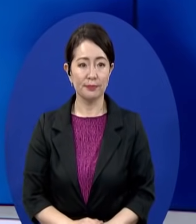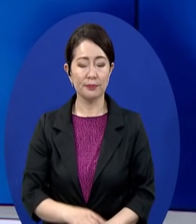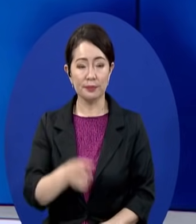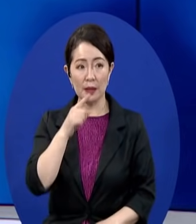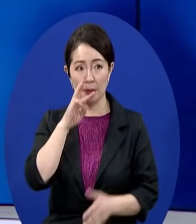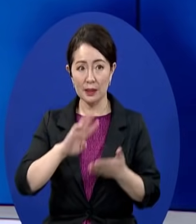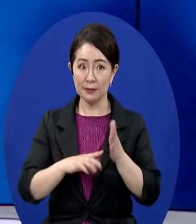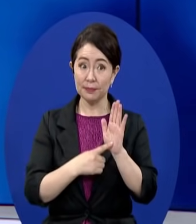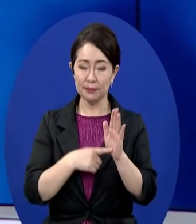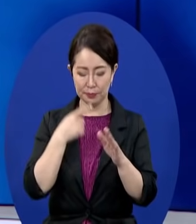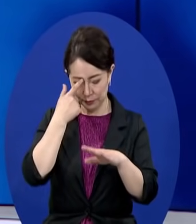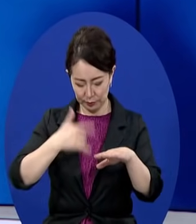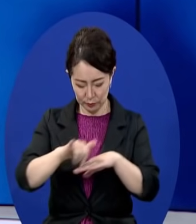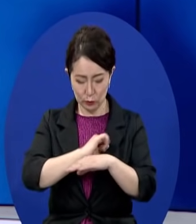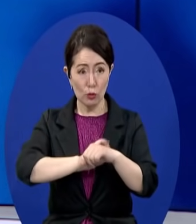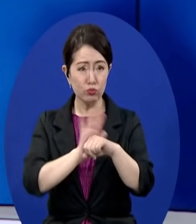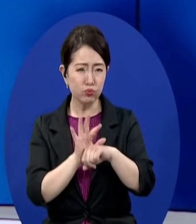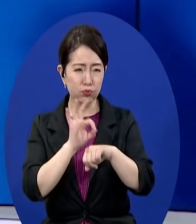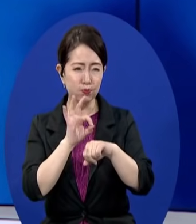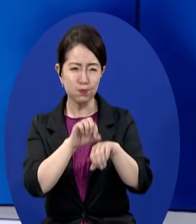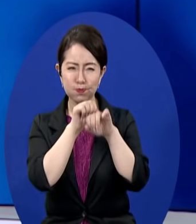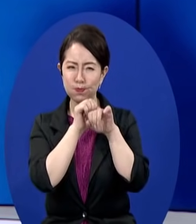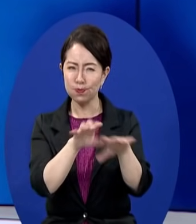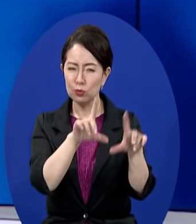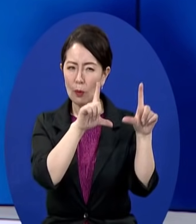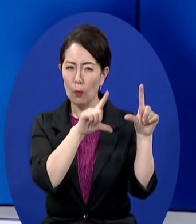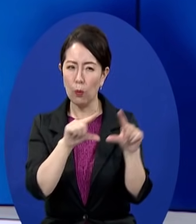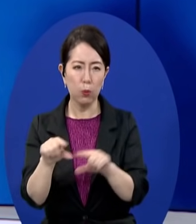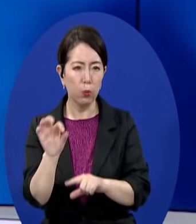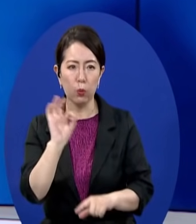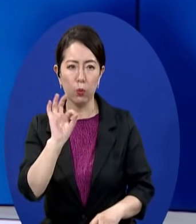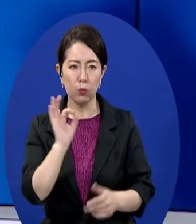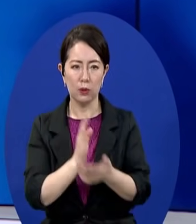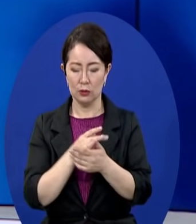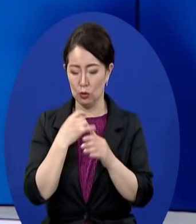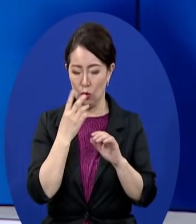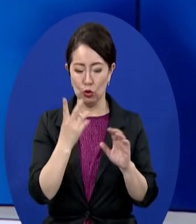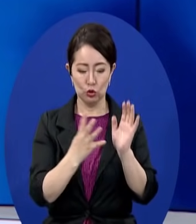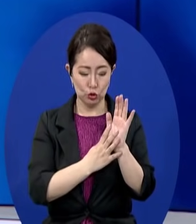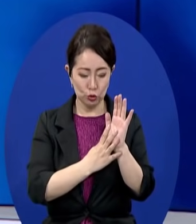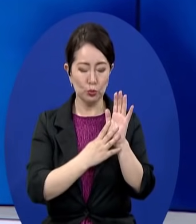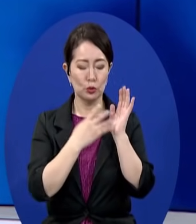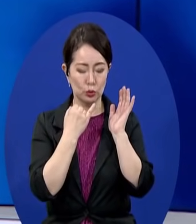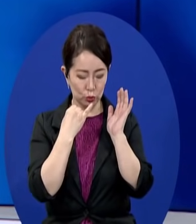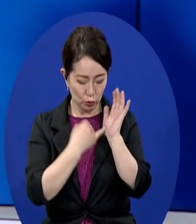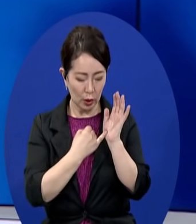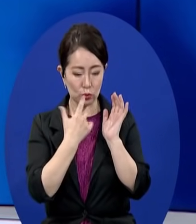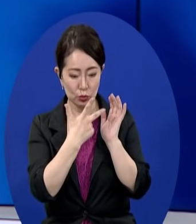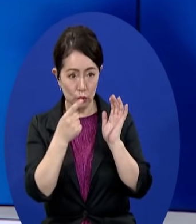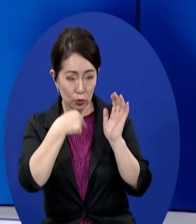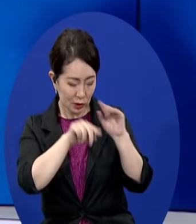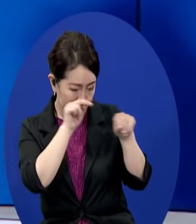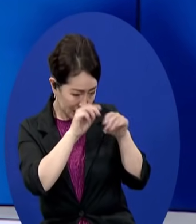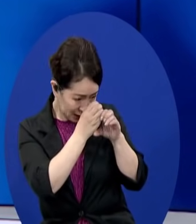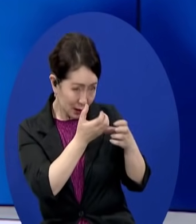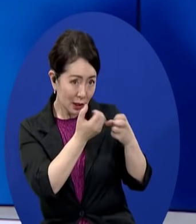Эхний мэдээ танилцуулъя. Манай улсад коронавирусын халдварын тохиолдол нь буурахгүй байна. Сүүлийн 24 цагт 9631 хүнд хийсэн шинжилгээгээр